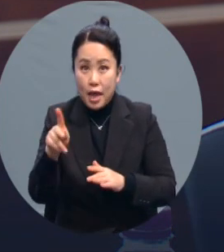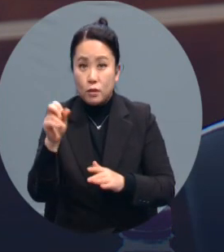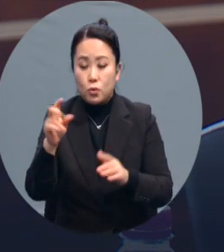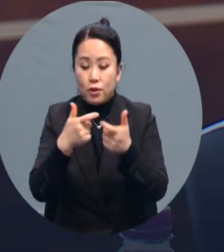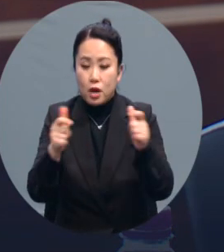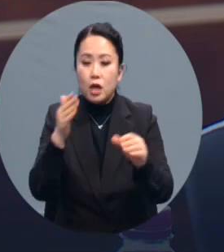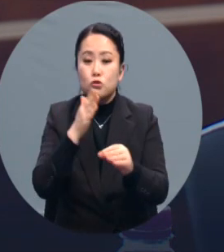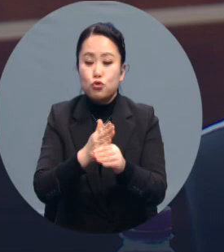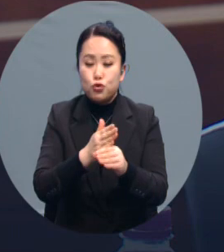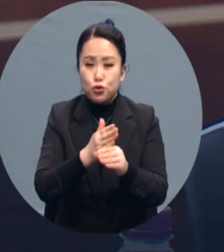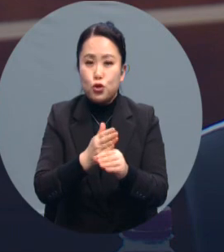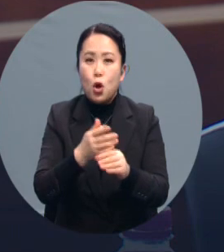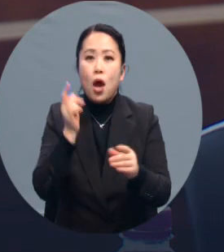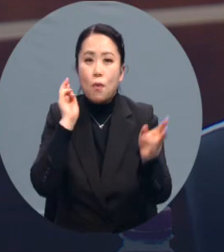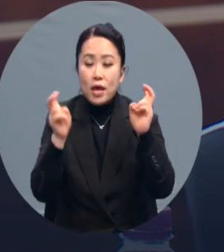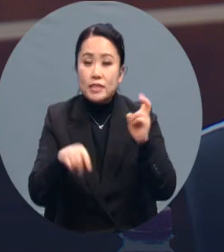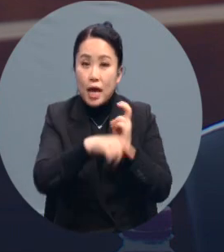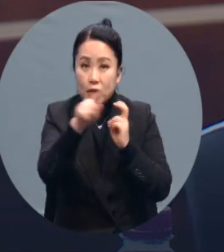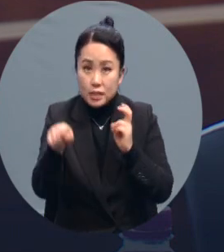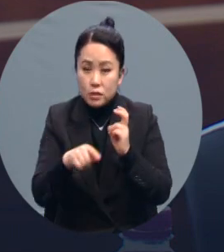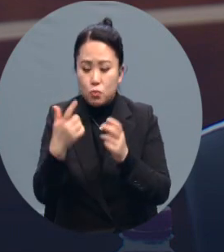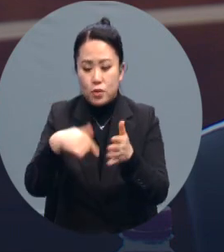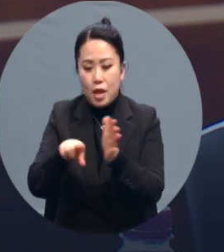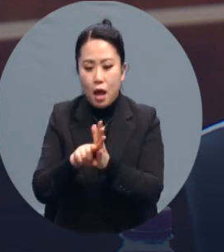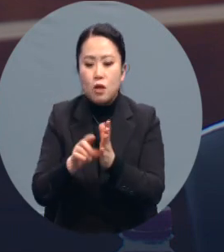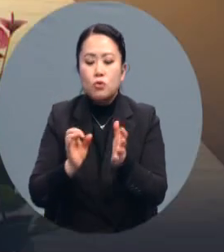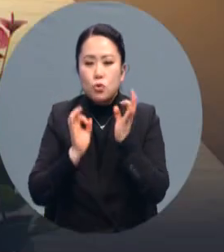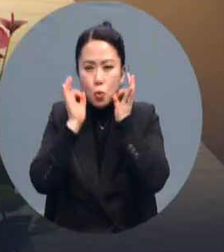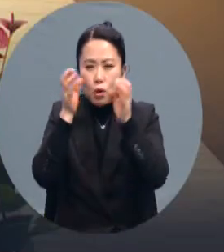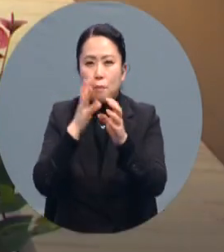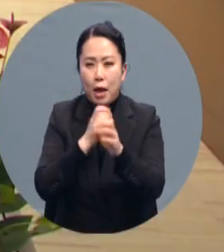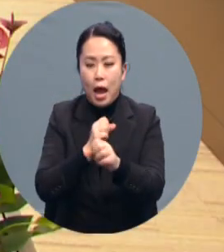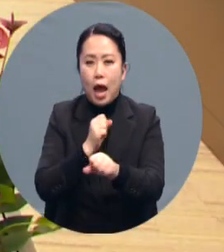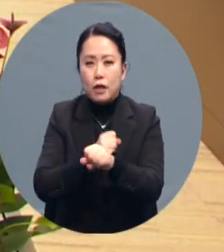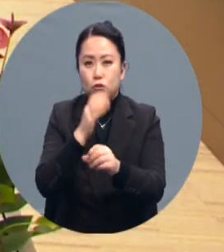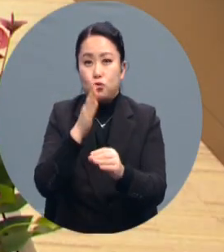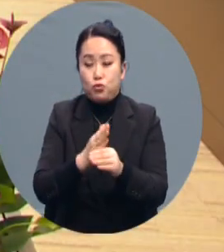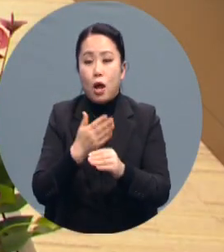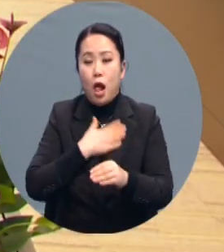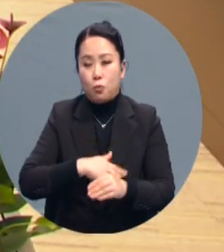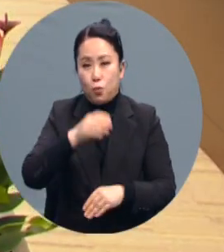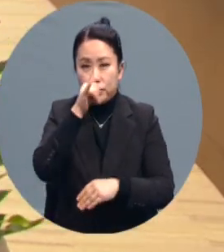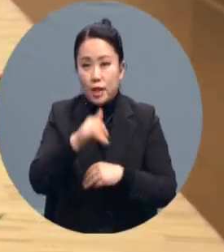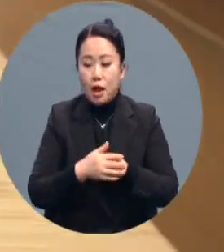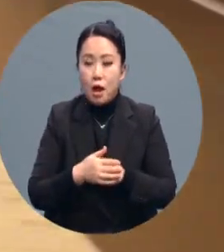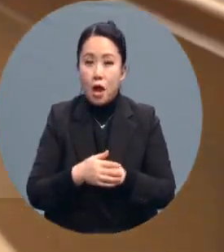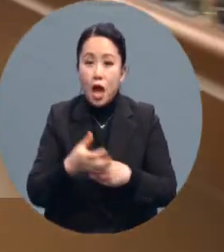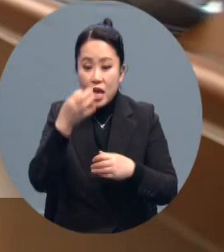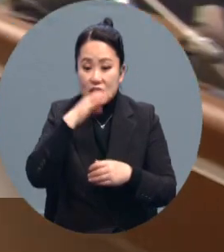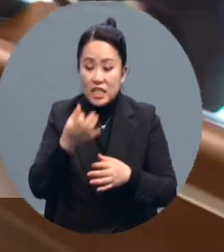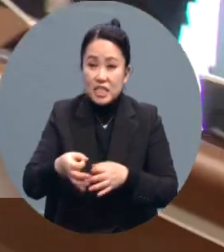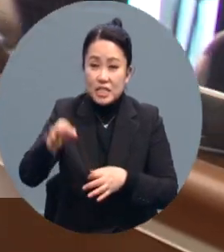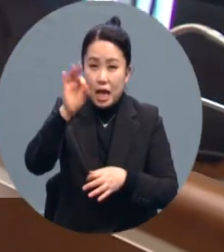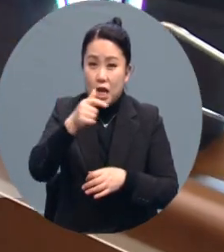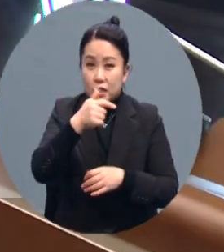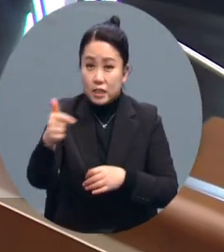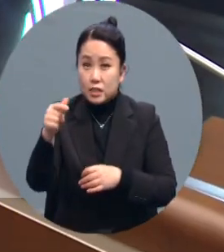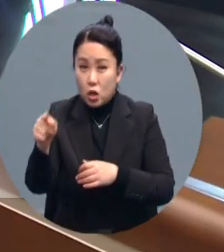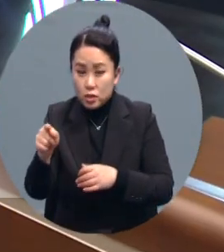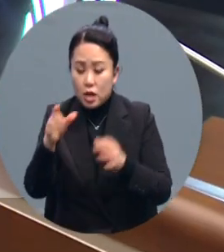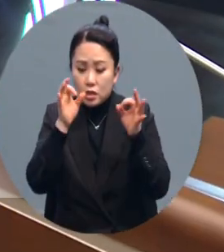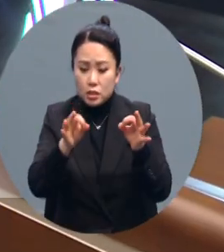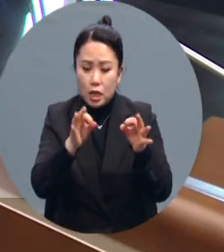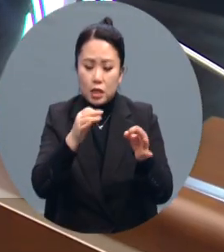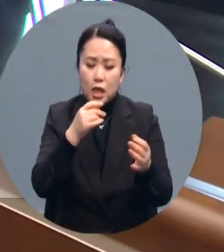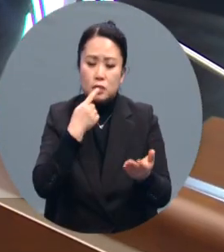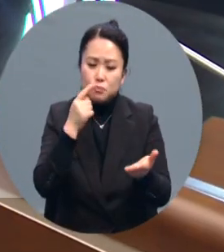중소기업과 소상공인을 위한 노력을 많이 하고 계신 걸로 저는 이해하고 있고. 고금리 상황에서 은행들이 쉽게 돈만 벌려고 하지